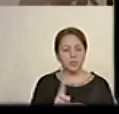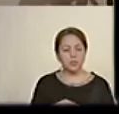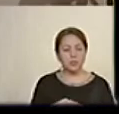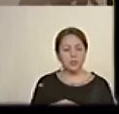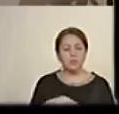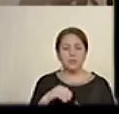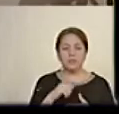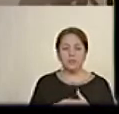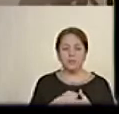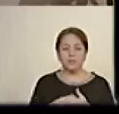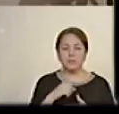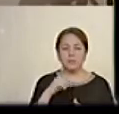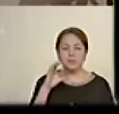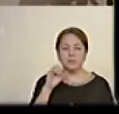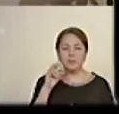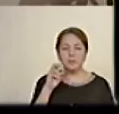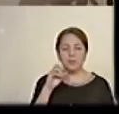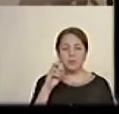сабаб холе.